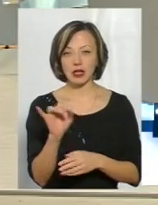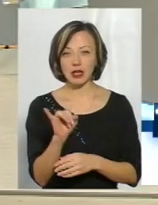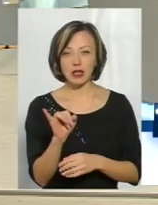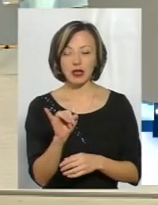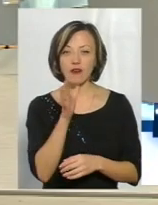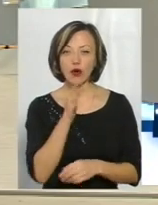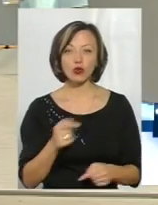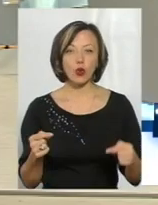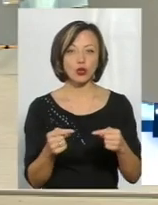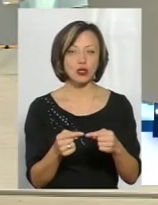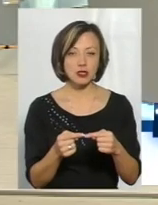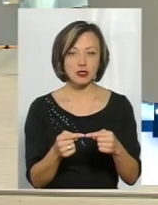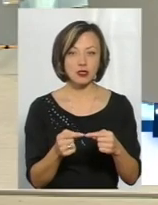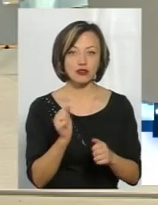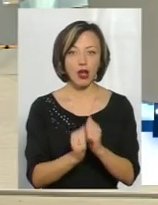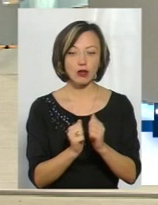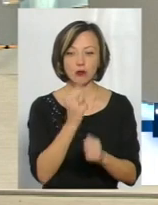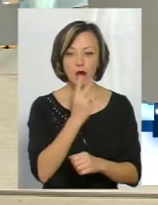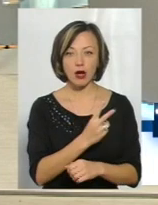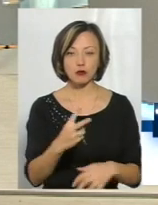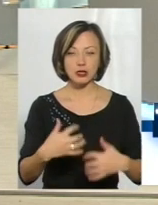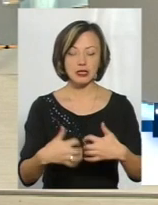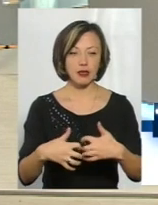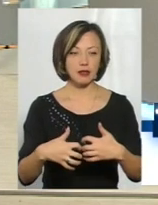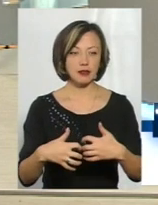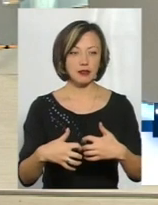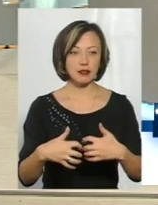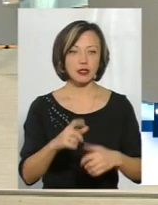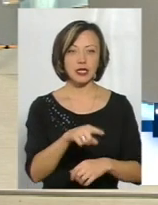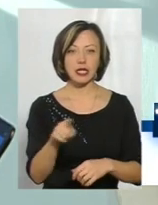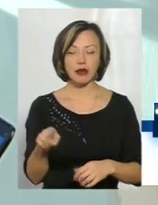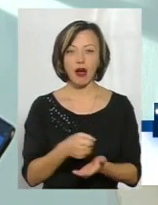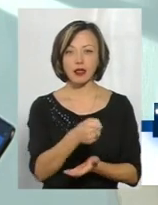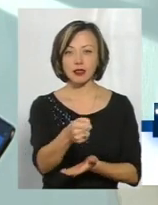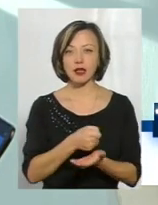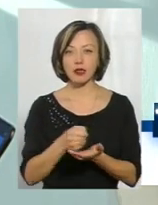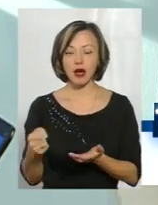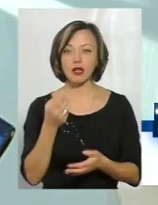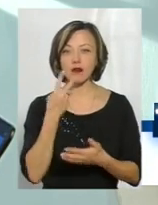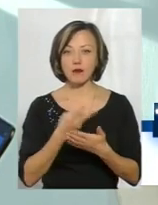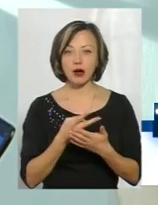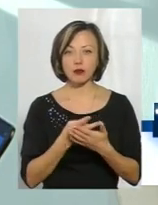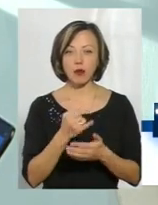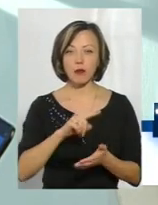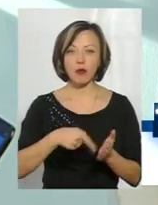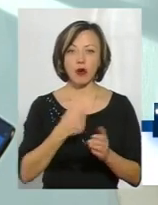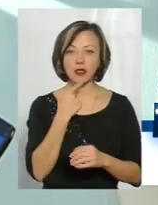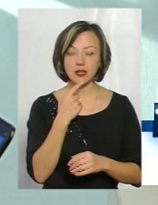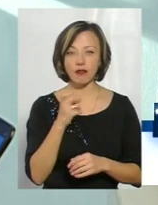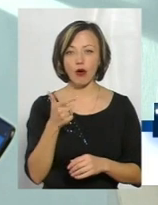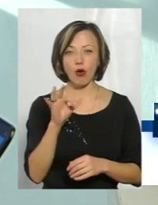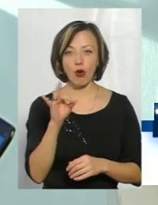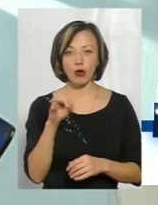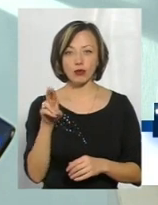водночас часто бачимо серед, ну, серед тих кандидатів, які бачимо і по Красиву, і по Грудку,